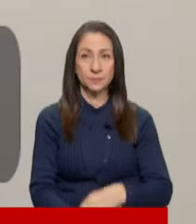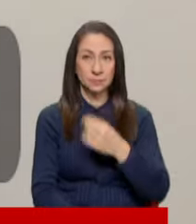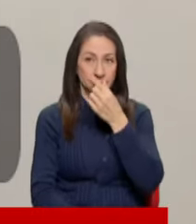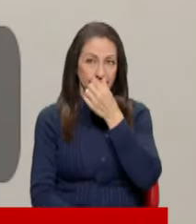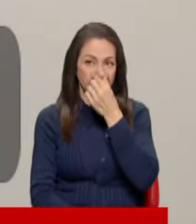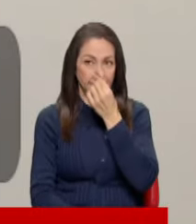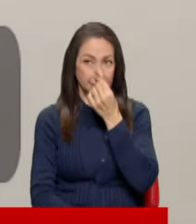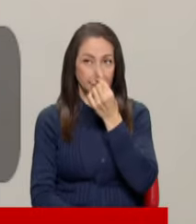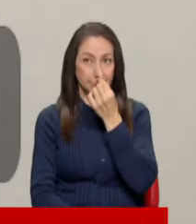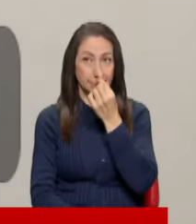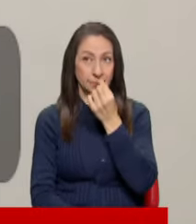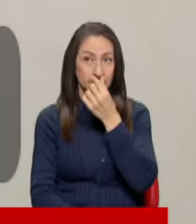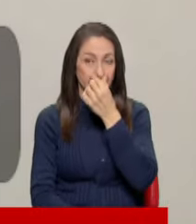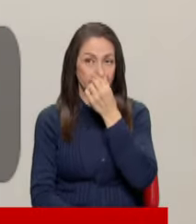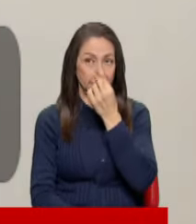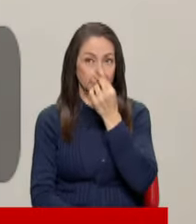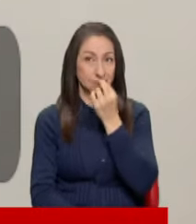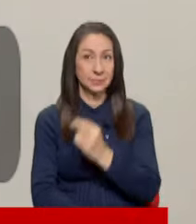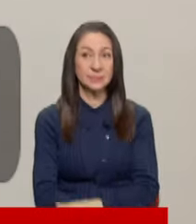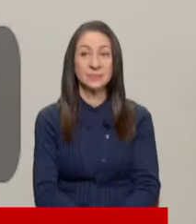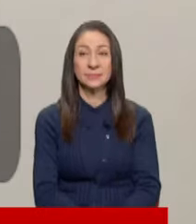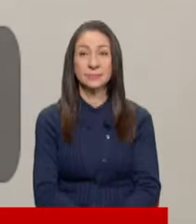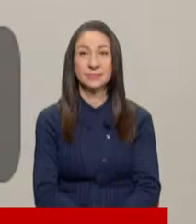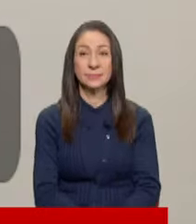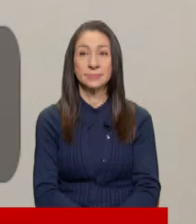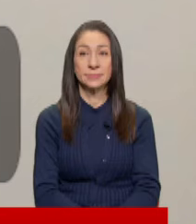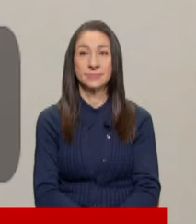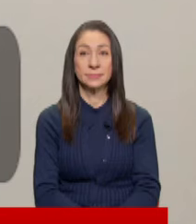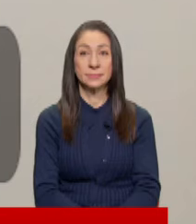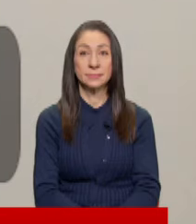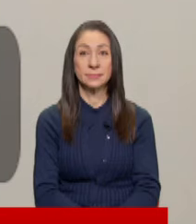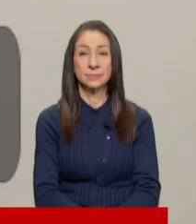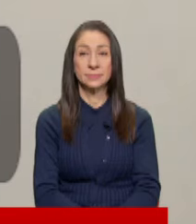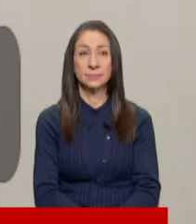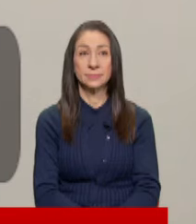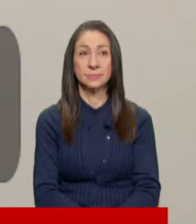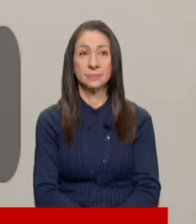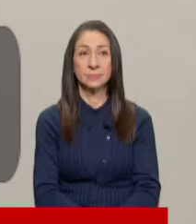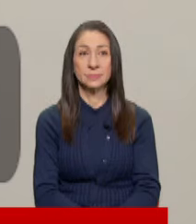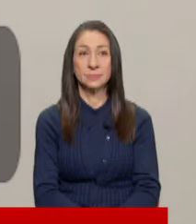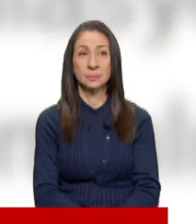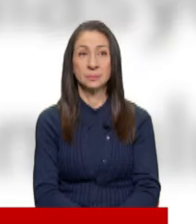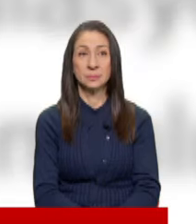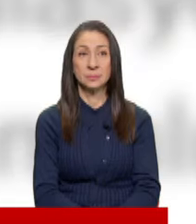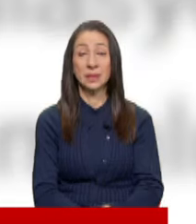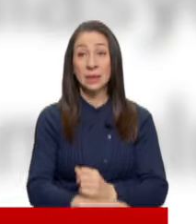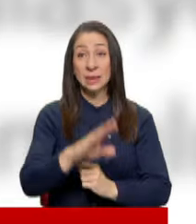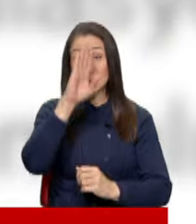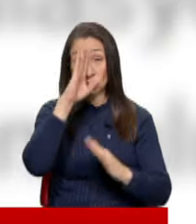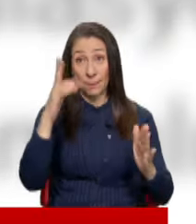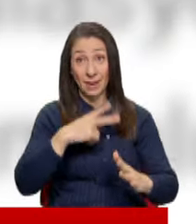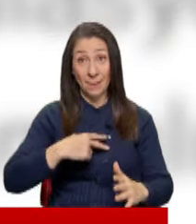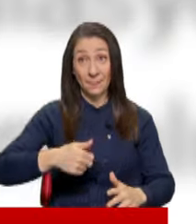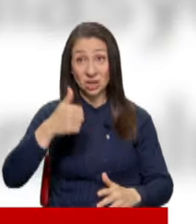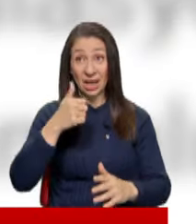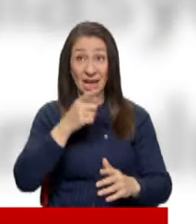O bizim sorunumuz değil ama ortaya çıkan tablo ne Ekrem İmamoğlu'na seçim kaybettirmek için hep birlikte gayret ediyorlar İstanbul Büyükşehir